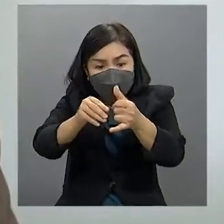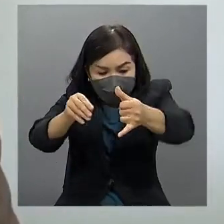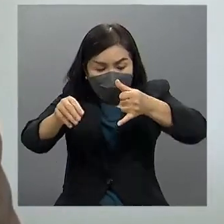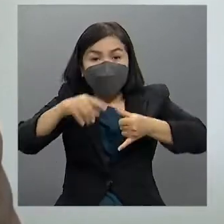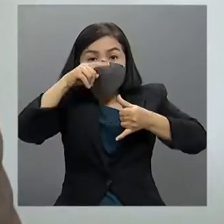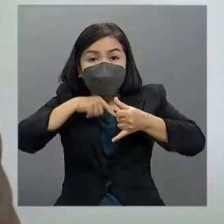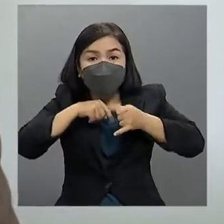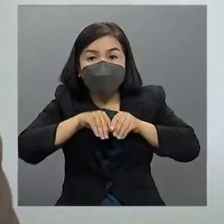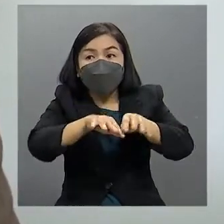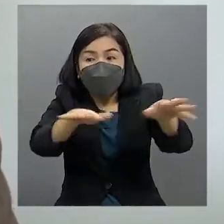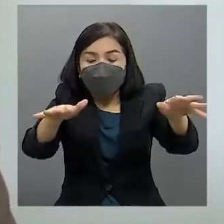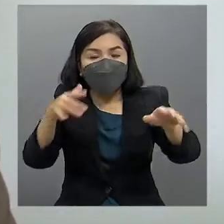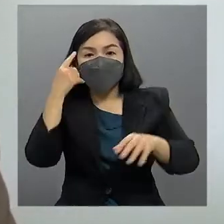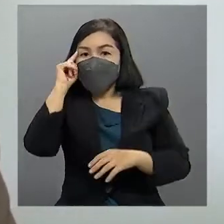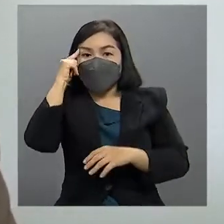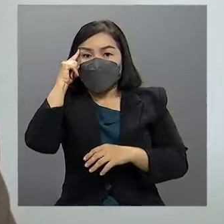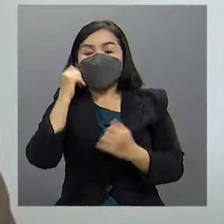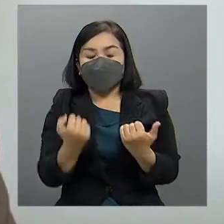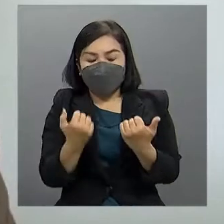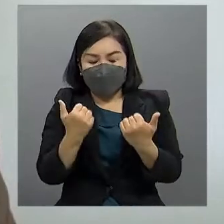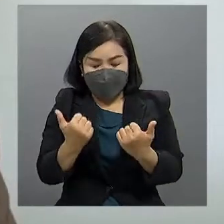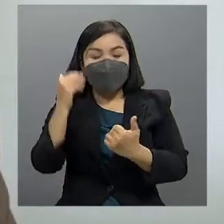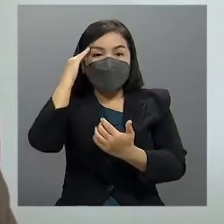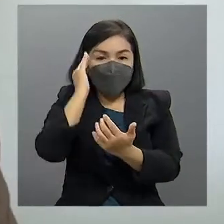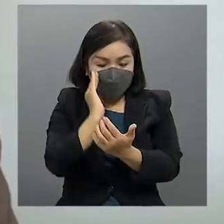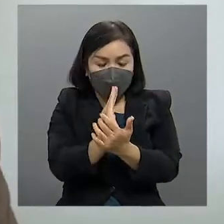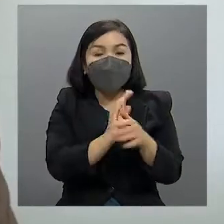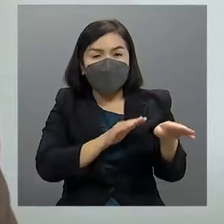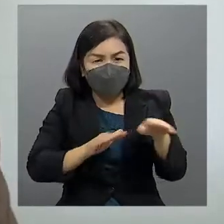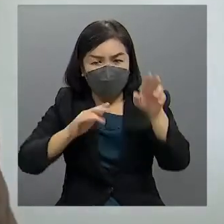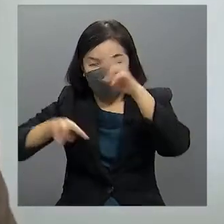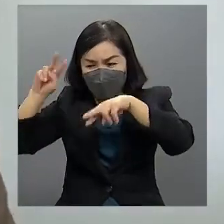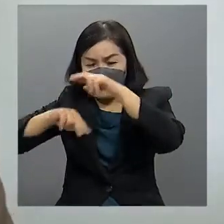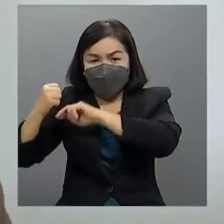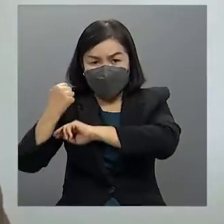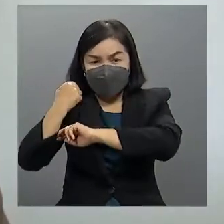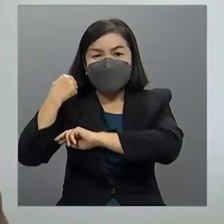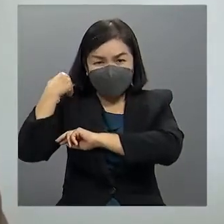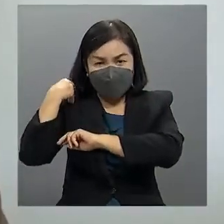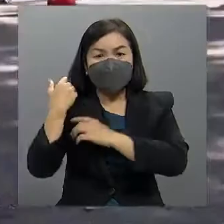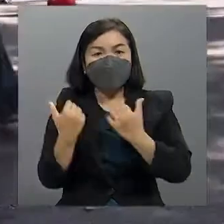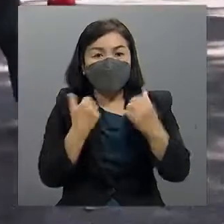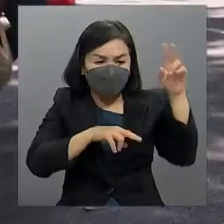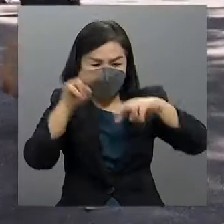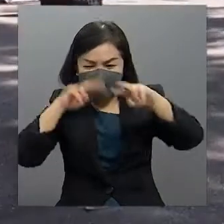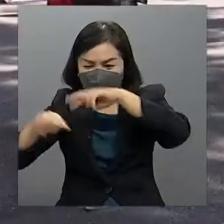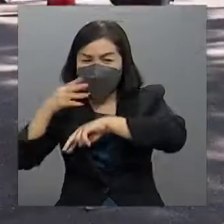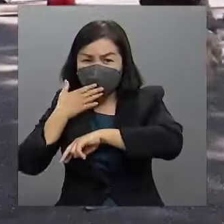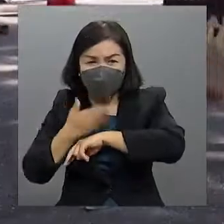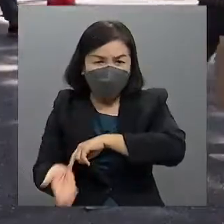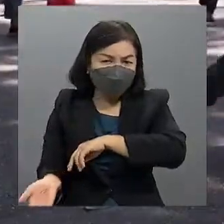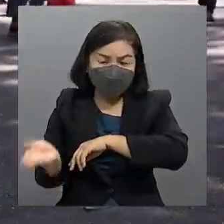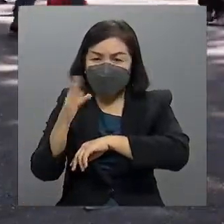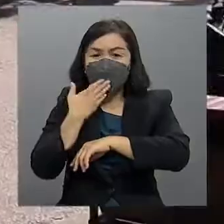ครับทางตำรวจก็เลยต้องเข้มงวดยิ่งในช่วงนี้เนี่ยมีการตรวจตาตลอด24ชั่วโมง